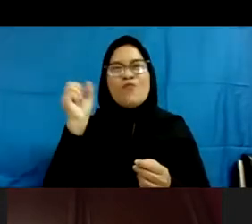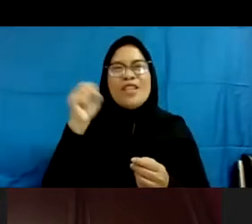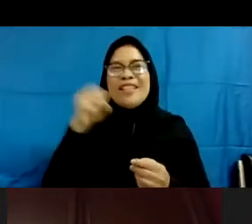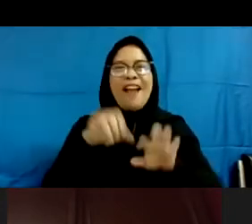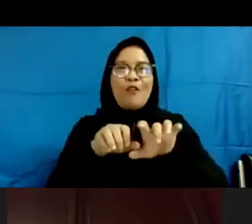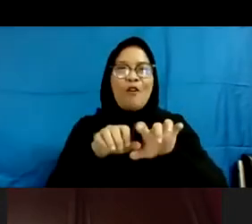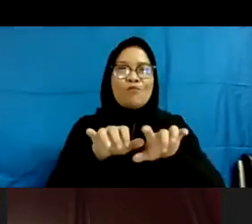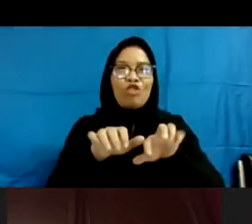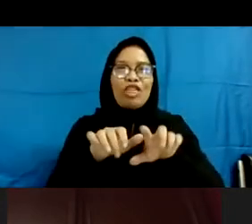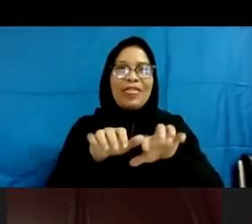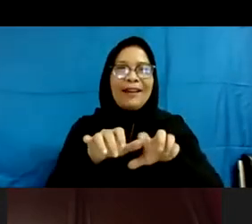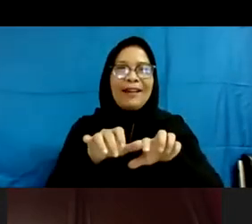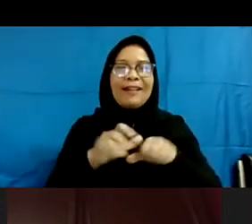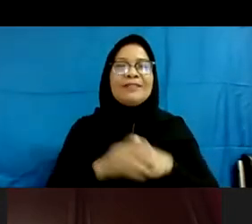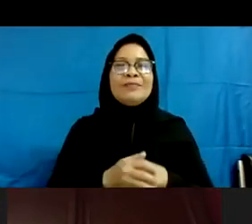jadinya